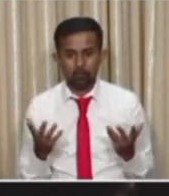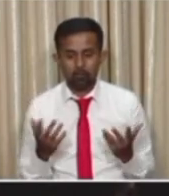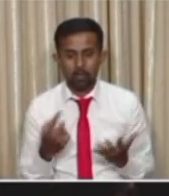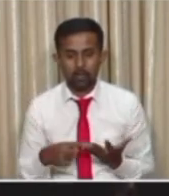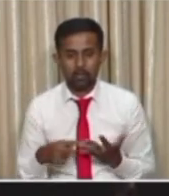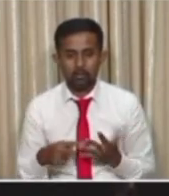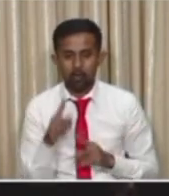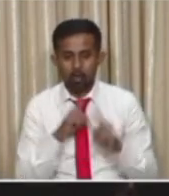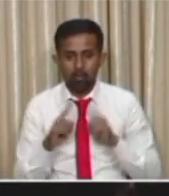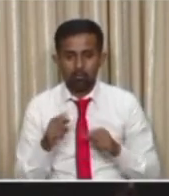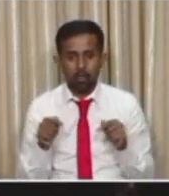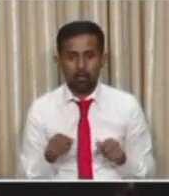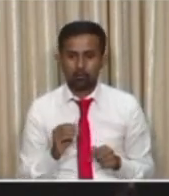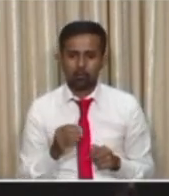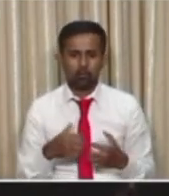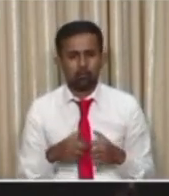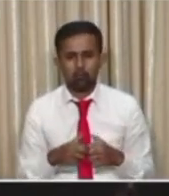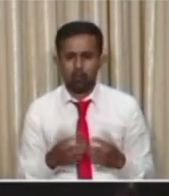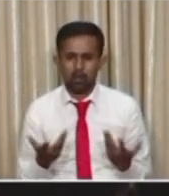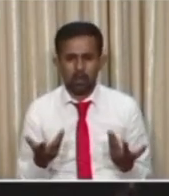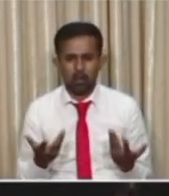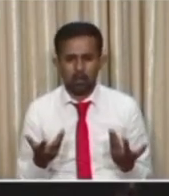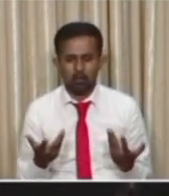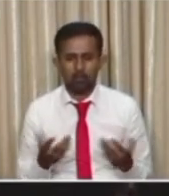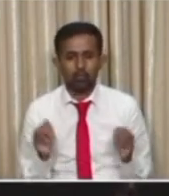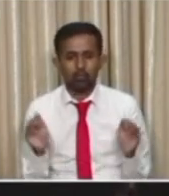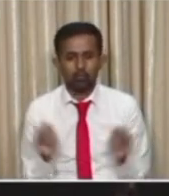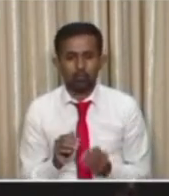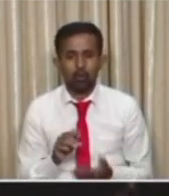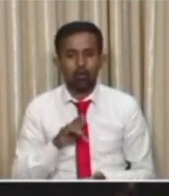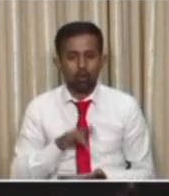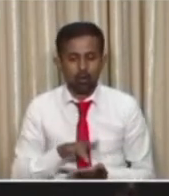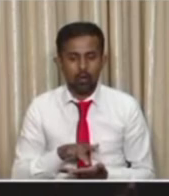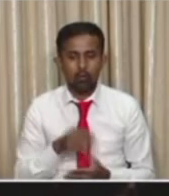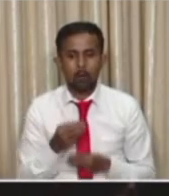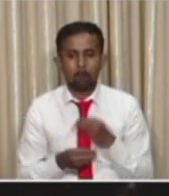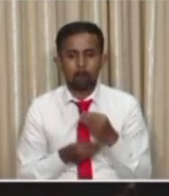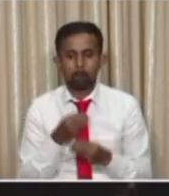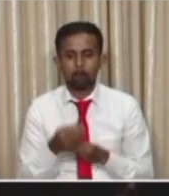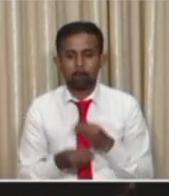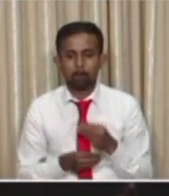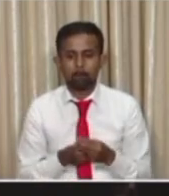தொடர்பாக சிறிய நடுத்தர வர்த்தகத்தை மேற்கொள்கின்ற மக்களினுடைய வாழ்வாதார விருத்திக்கான ஓபன்